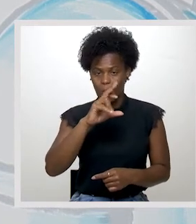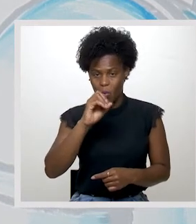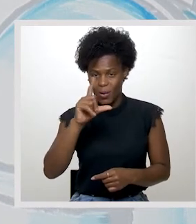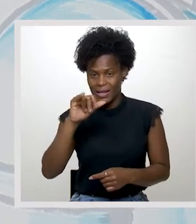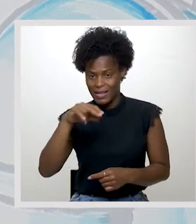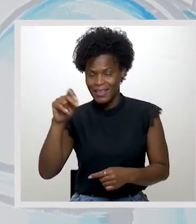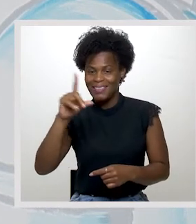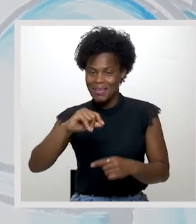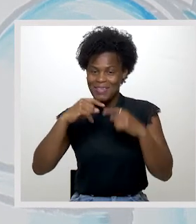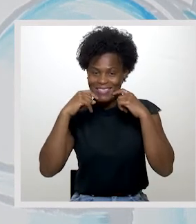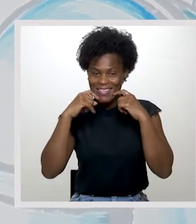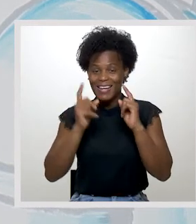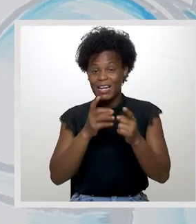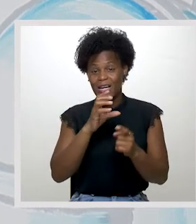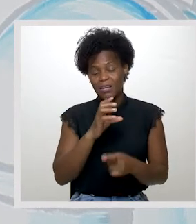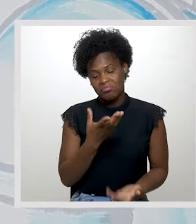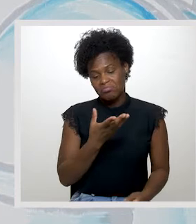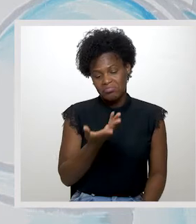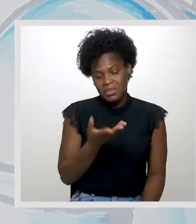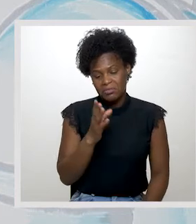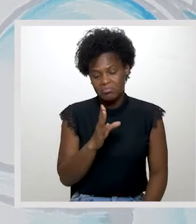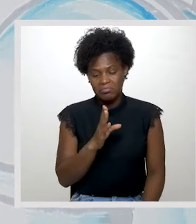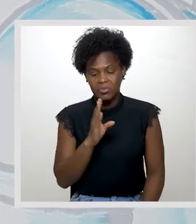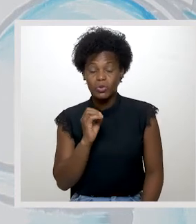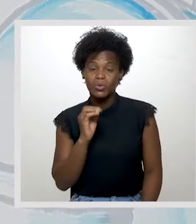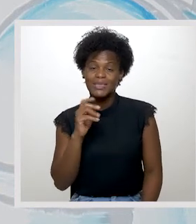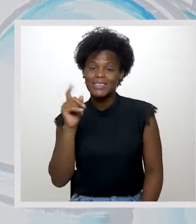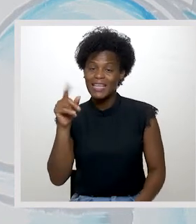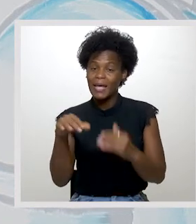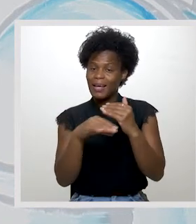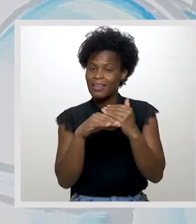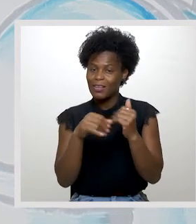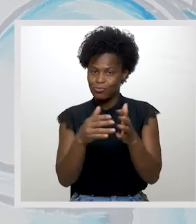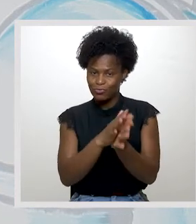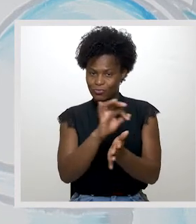José. L'égalité, vous comprenez? Tout le monde comprend?